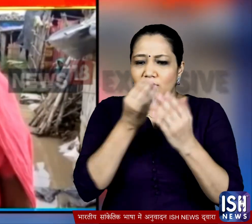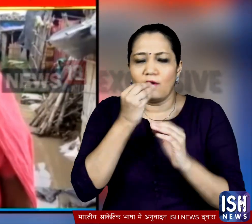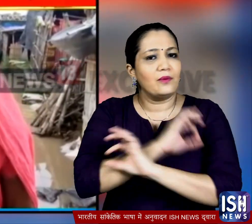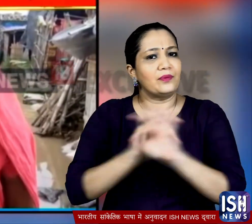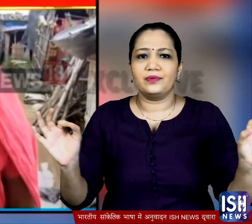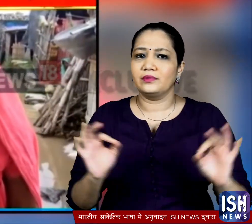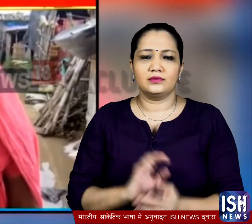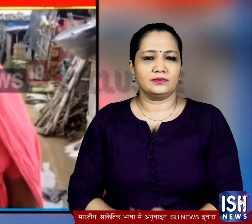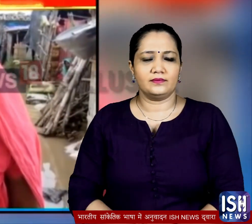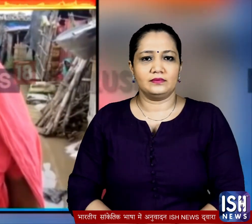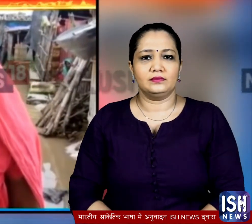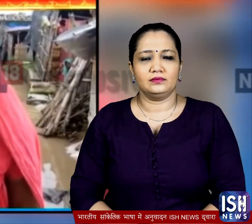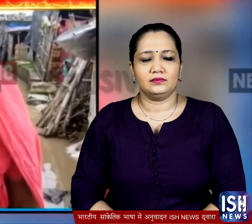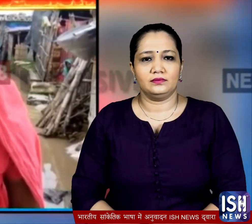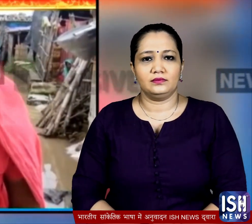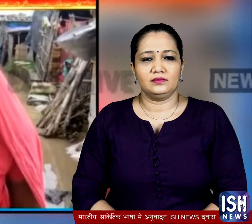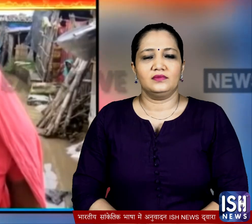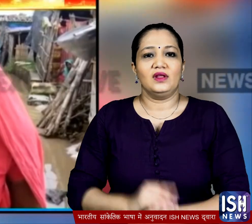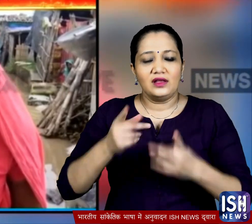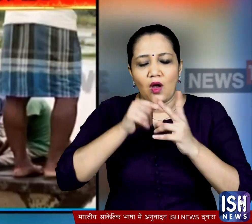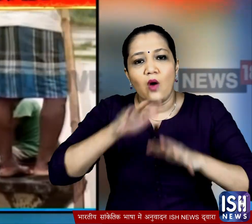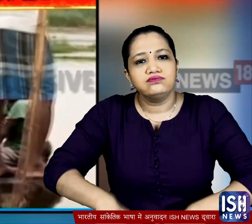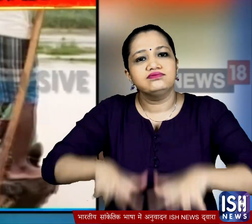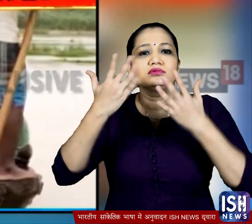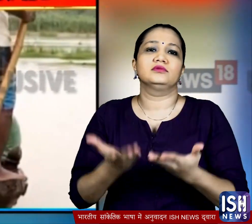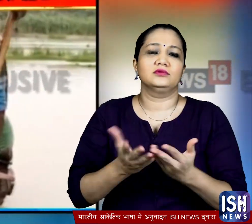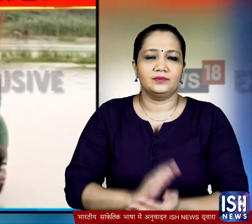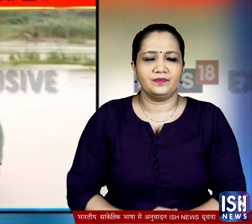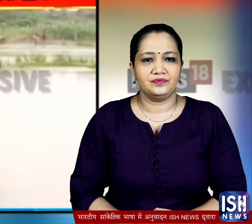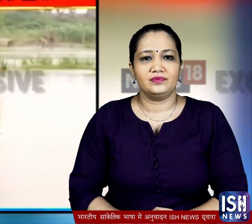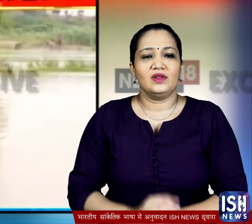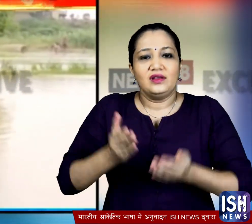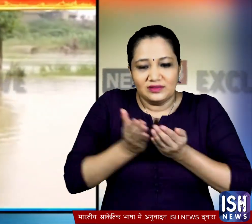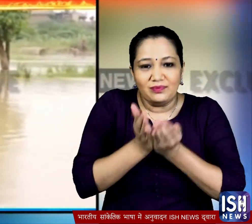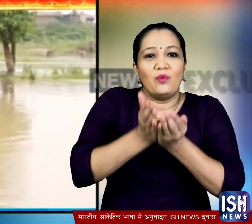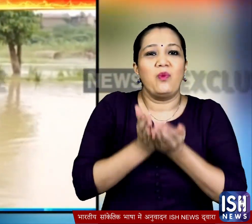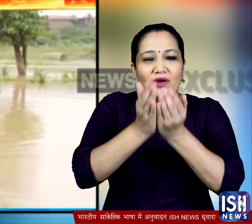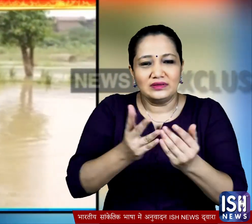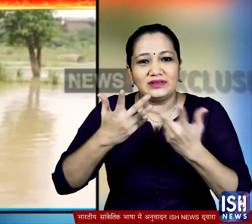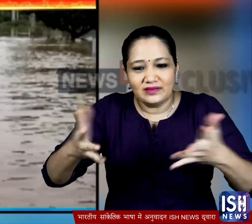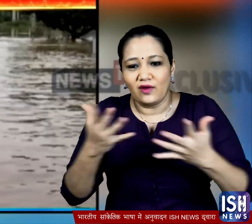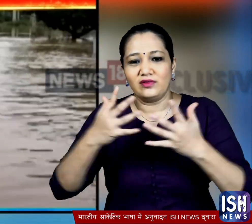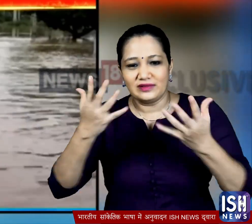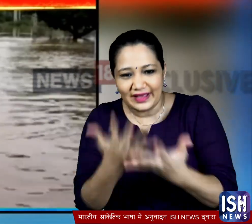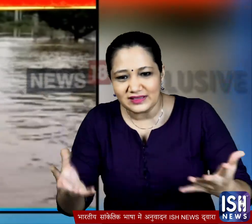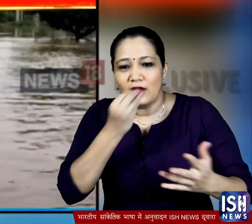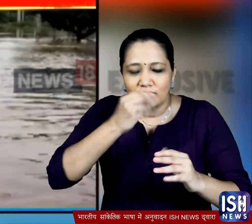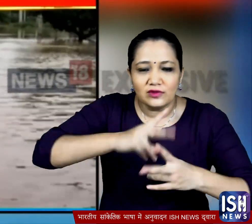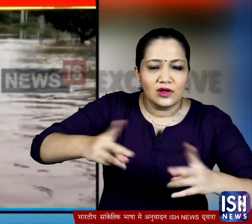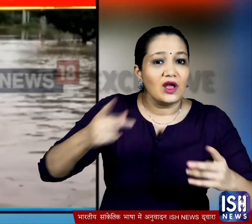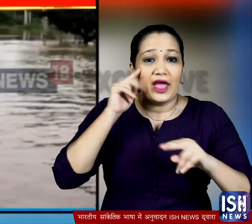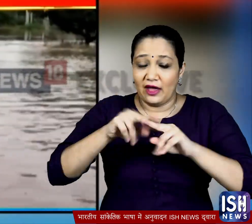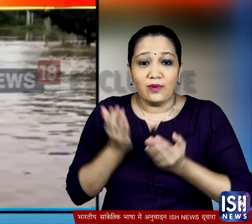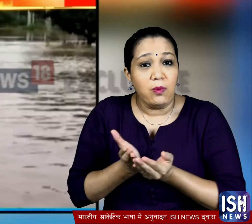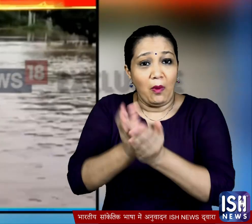है हाँ, चूल्ही चौका में समय पानी। नावों पर गृहस्थी का सामान लादकर कई परिवार जाते दिखे, तो जिनके पास नाव